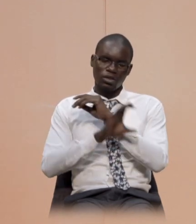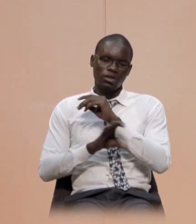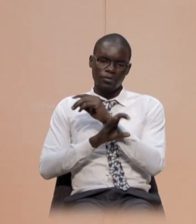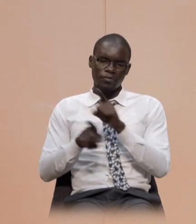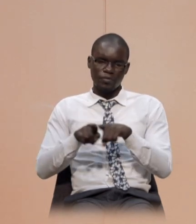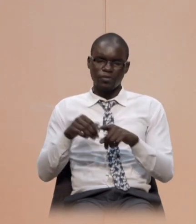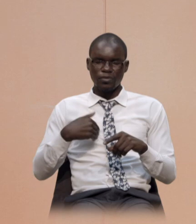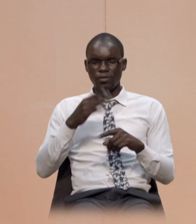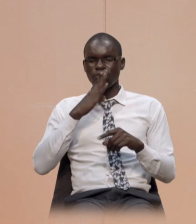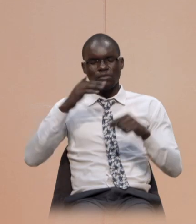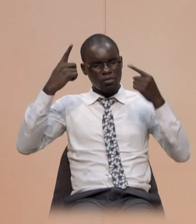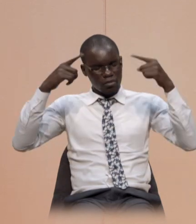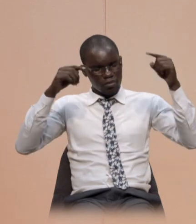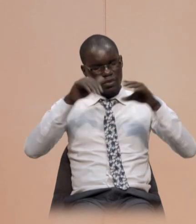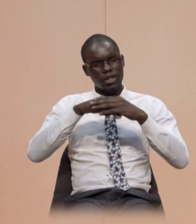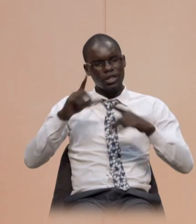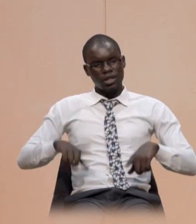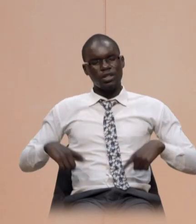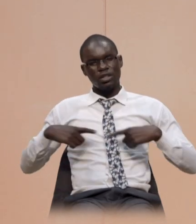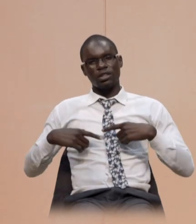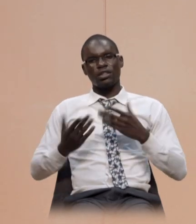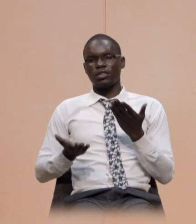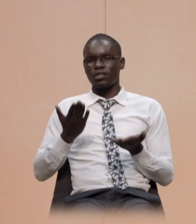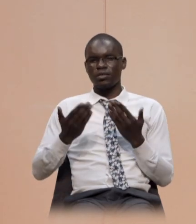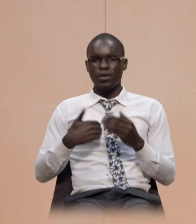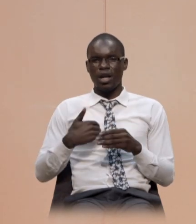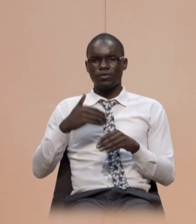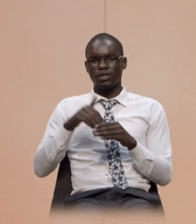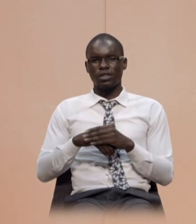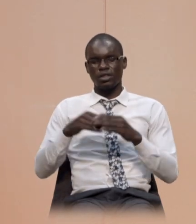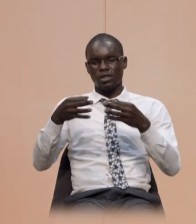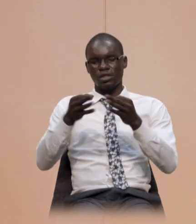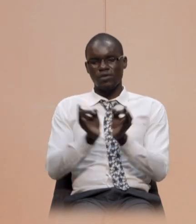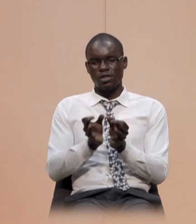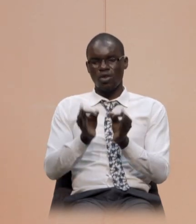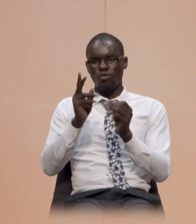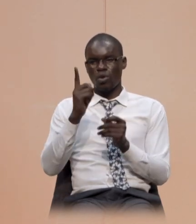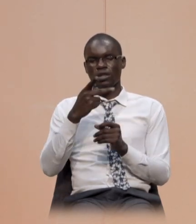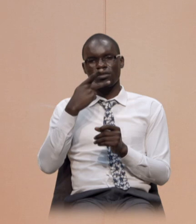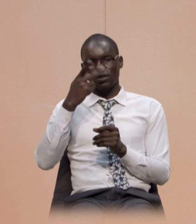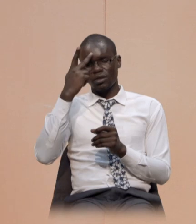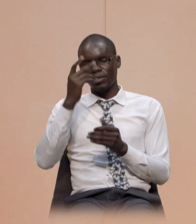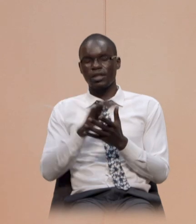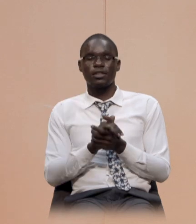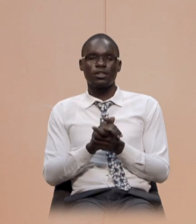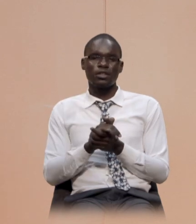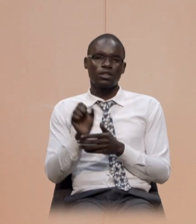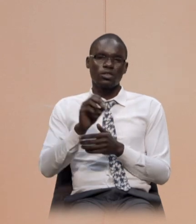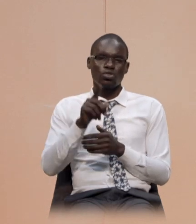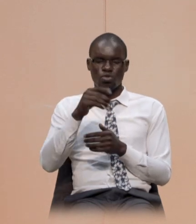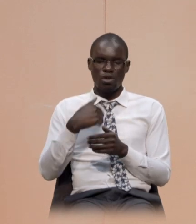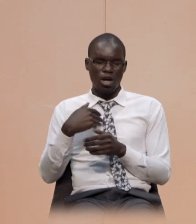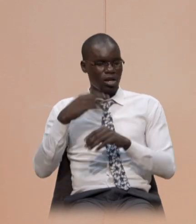katika maisha kwa sababu hata ngawa walitoka katika nyumba ya mzazi moja. Kwa hivyo usife